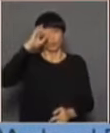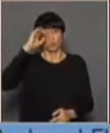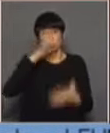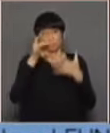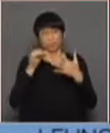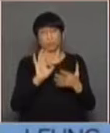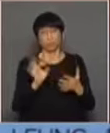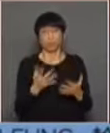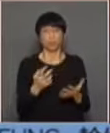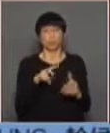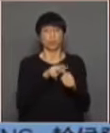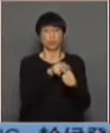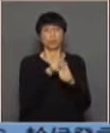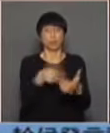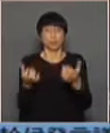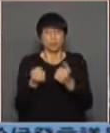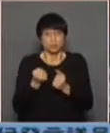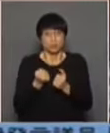迫接受任人鱼肉。